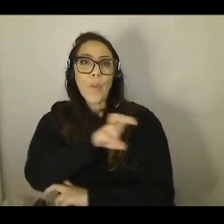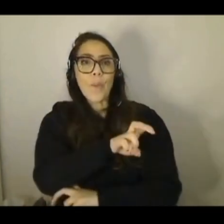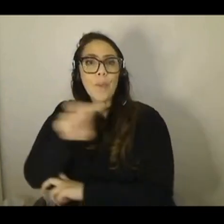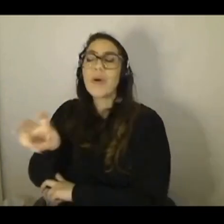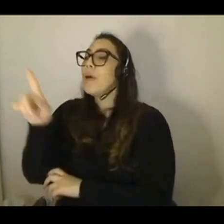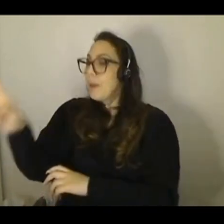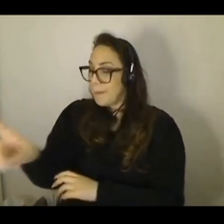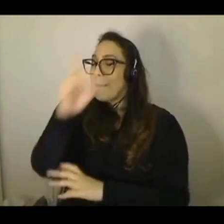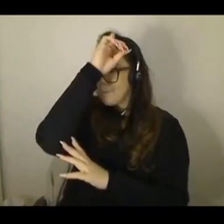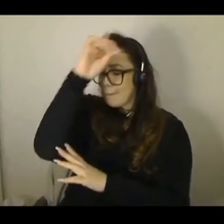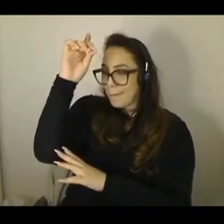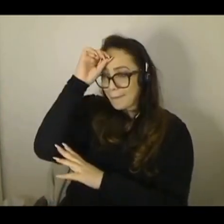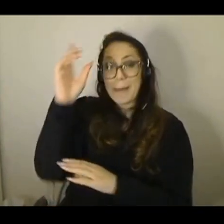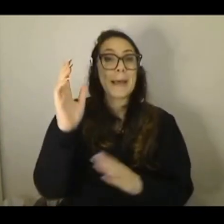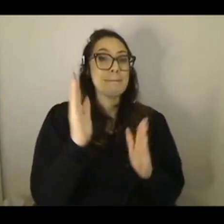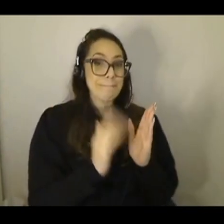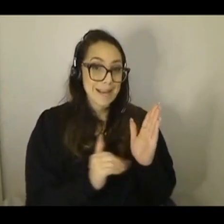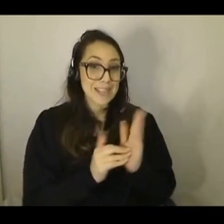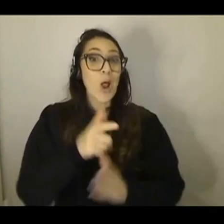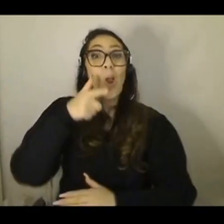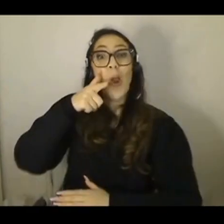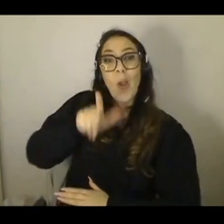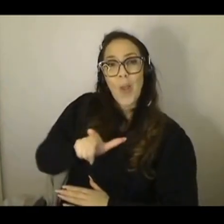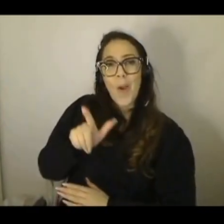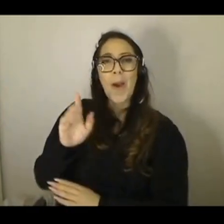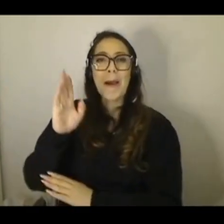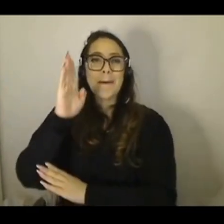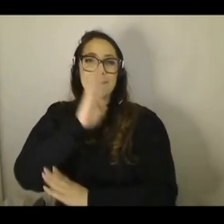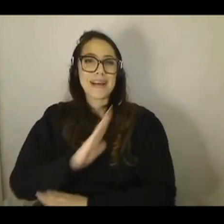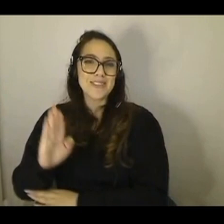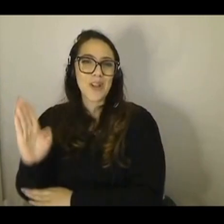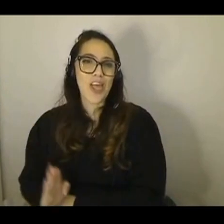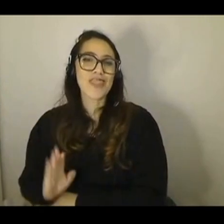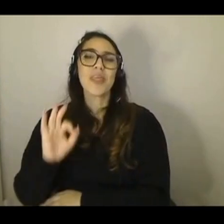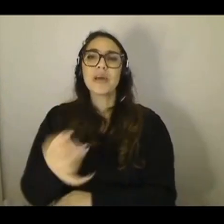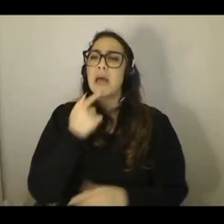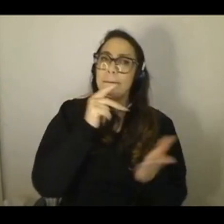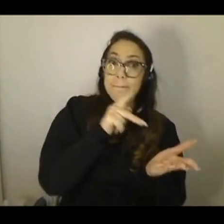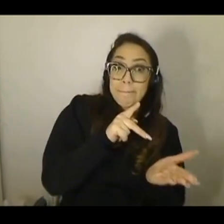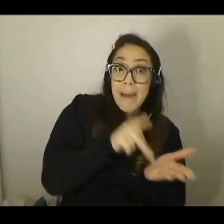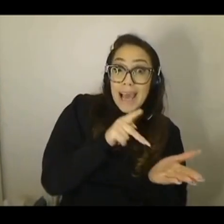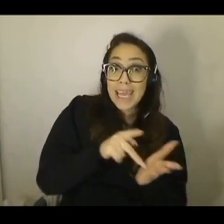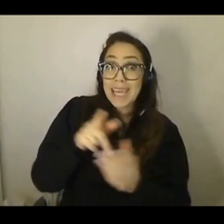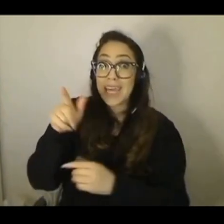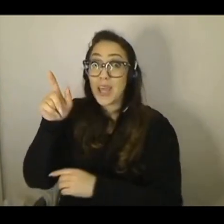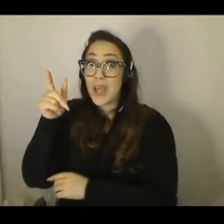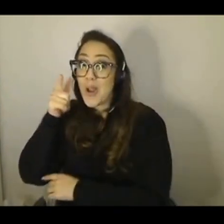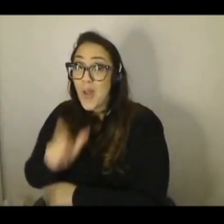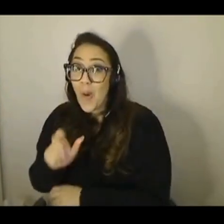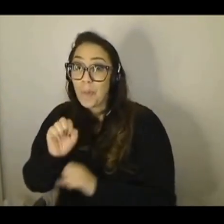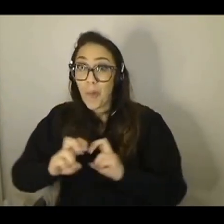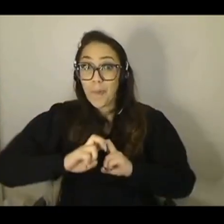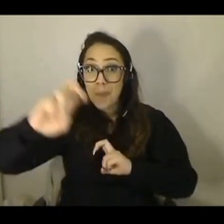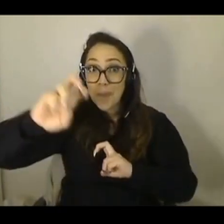Madrid-Marseille, Lyon-Barcelone. Et Lyon-Barcelone. Y a possibilité d'avoir Paris-Lyon, d'après ce qu'on a compris, en tout cas sur le chat, on nous pose la